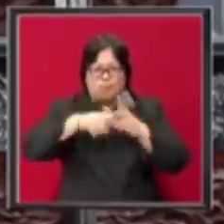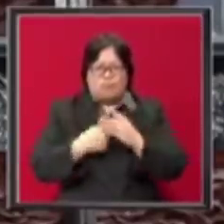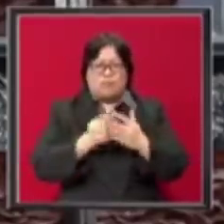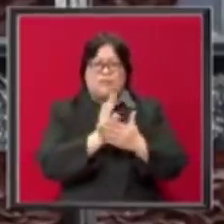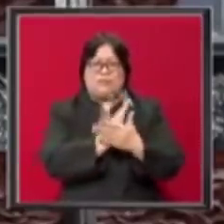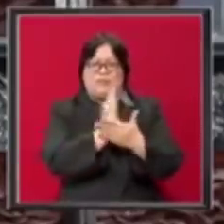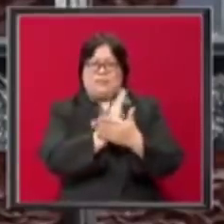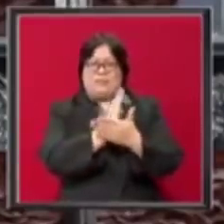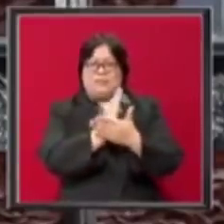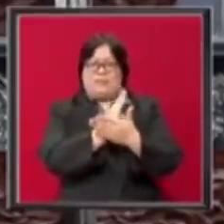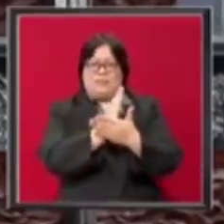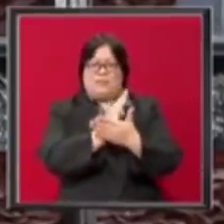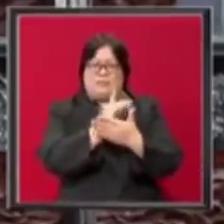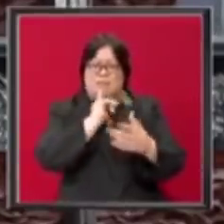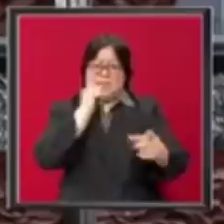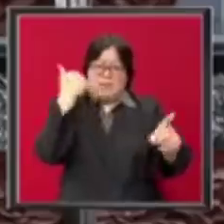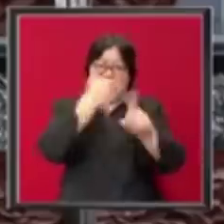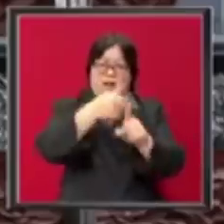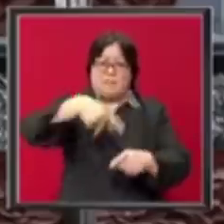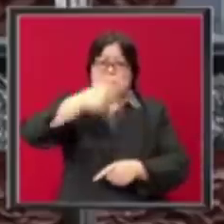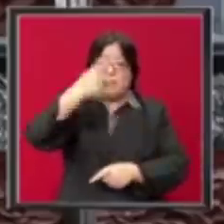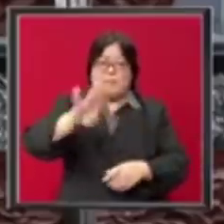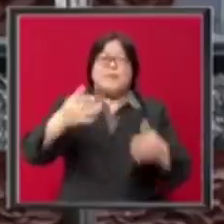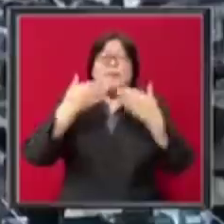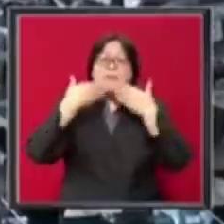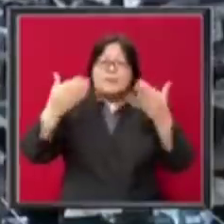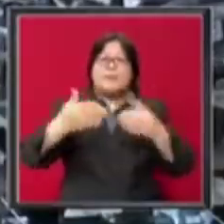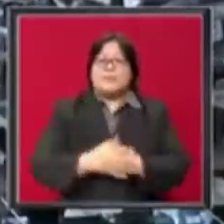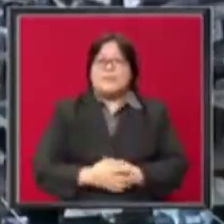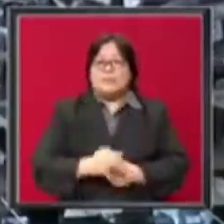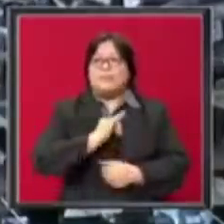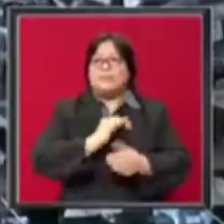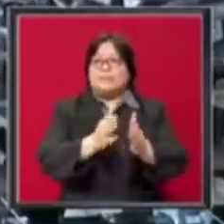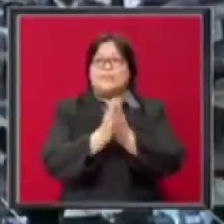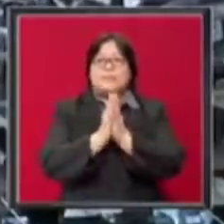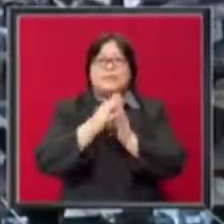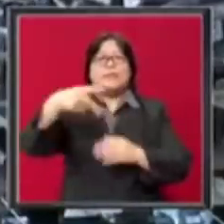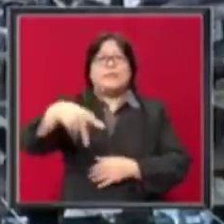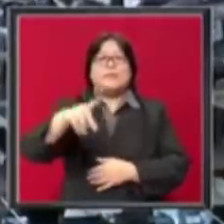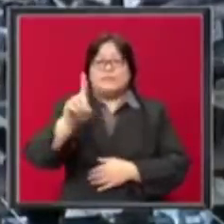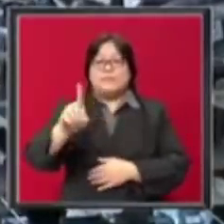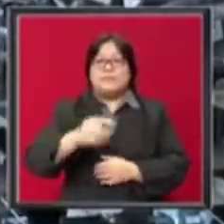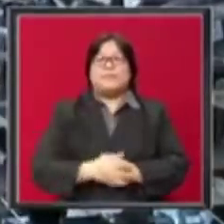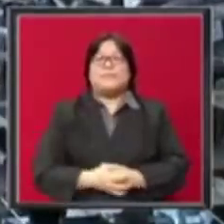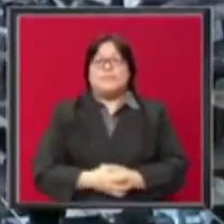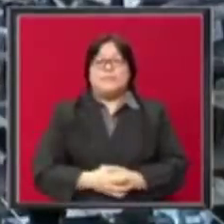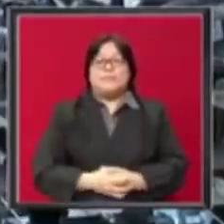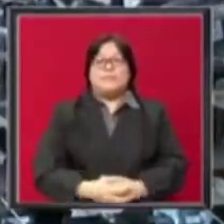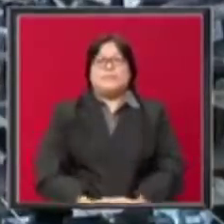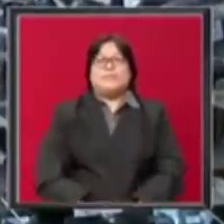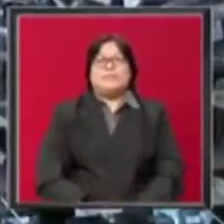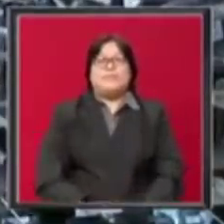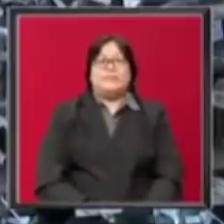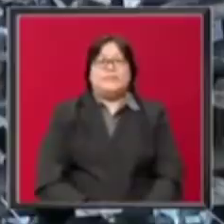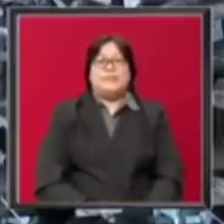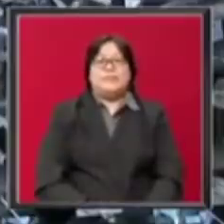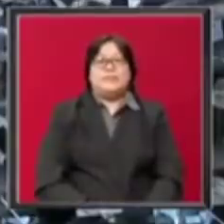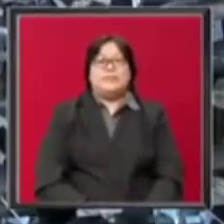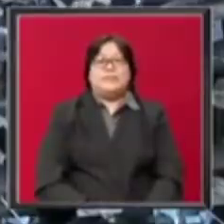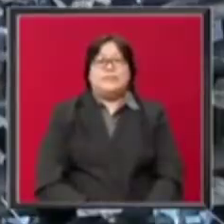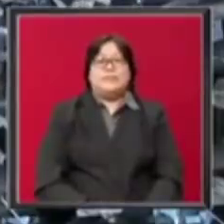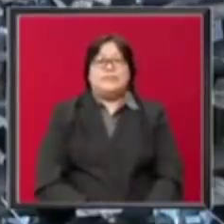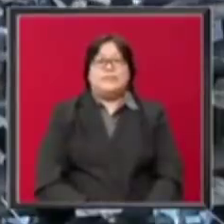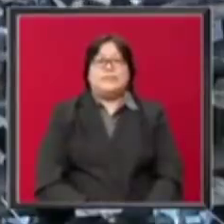pertikai kesahihan. Terima kasih. Saya nak minta prediction dengan pandangan prediction bahawa di